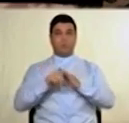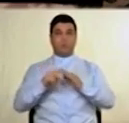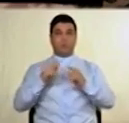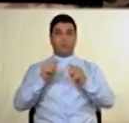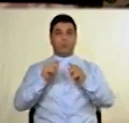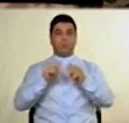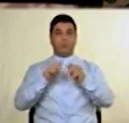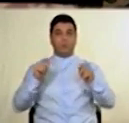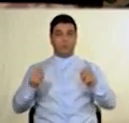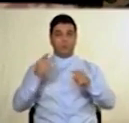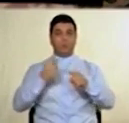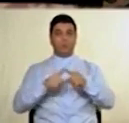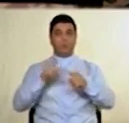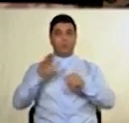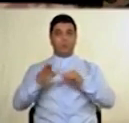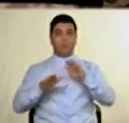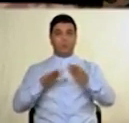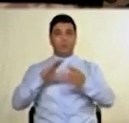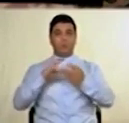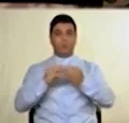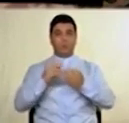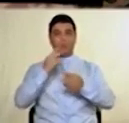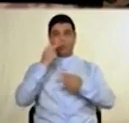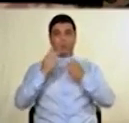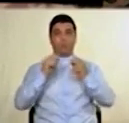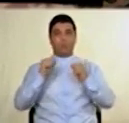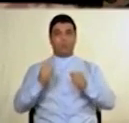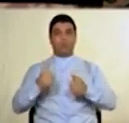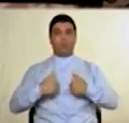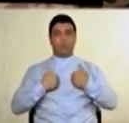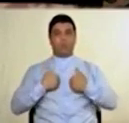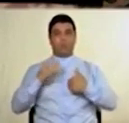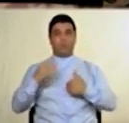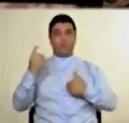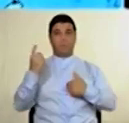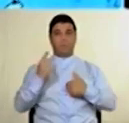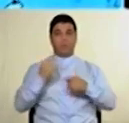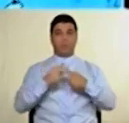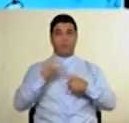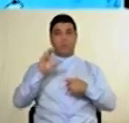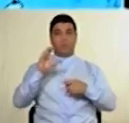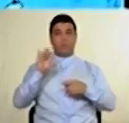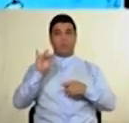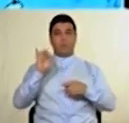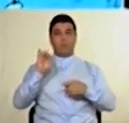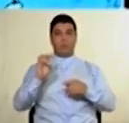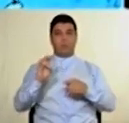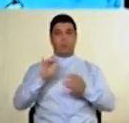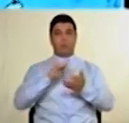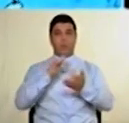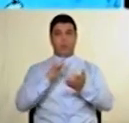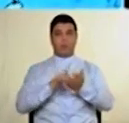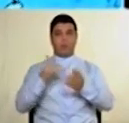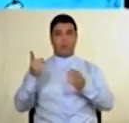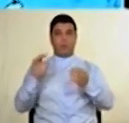kelishdagi bosqichlarida va chiziqlar bilan ko'rsatishga harakat qilamiz. Ya'ni dastlab Sian shahridan Dunhuang shahri